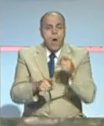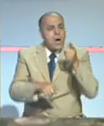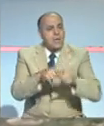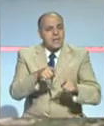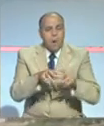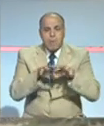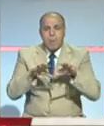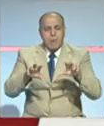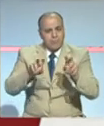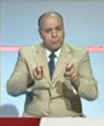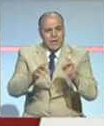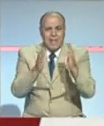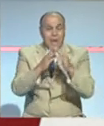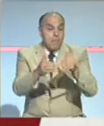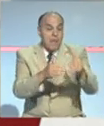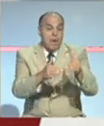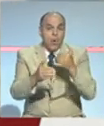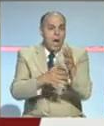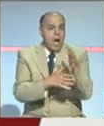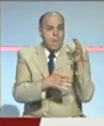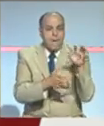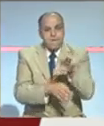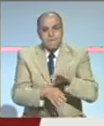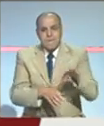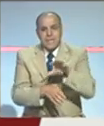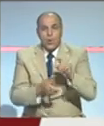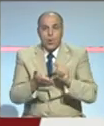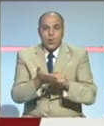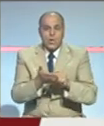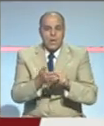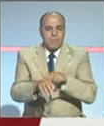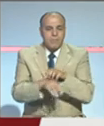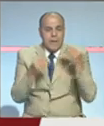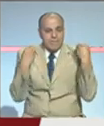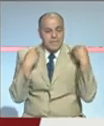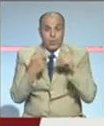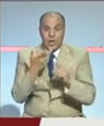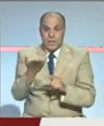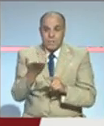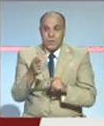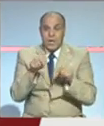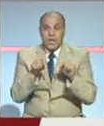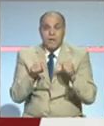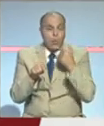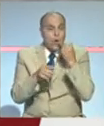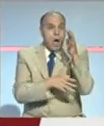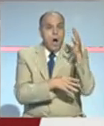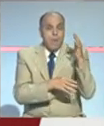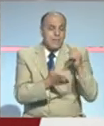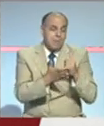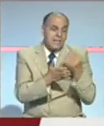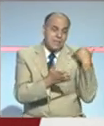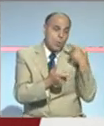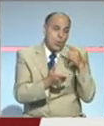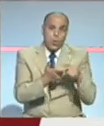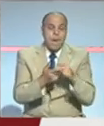تمددها نحو المساكن القريبه في غابه بمنطقه المترين بمحافظه بنزرت والحال نفسه في غابه النظر في بنزرت